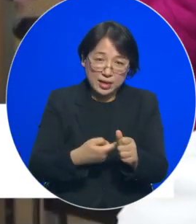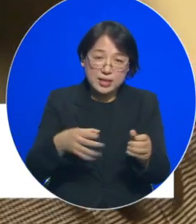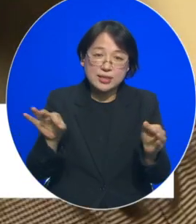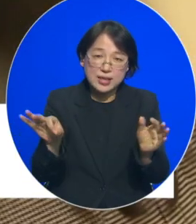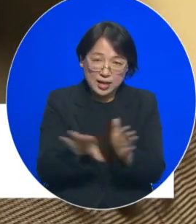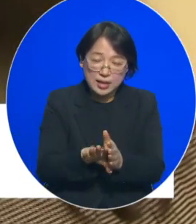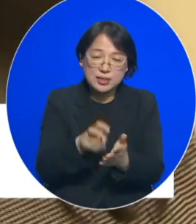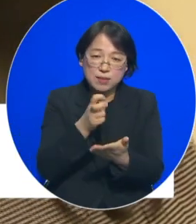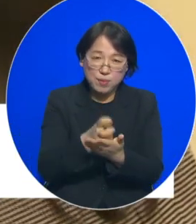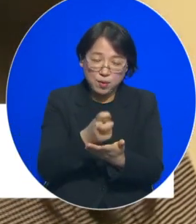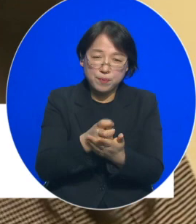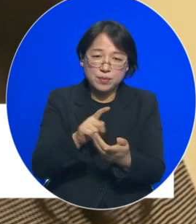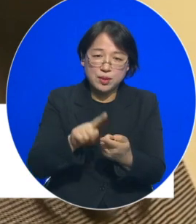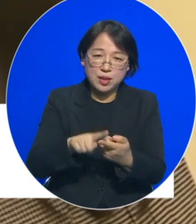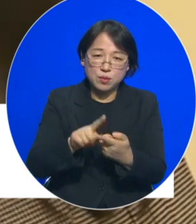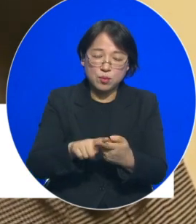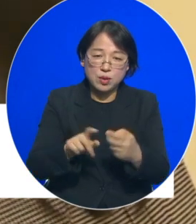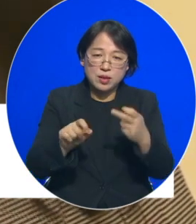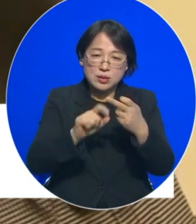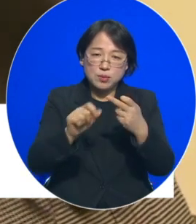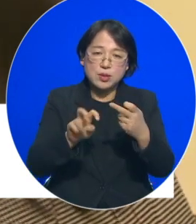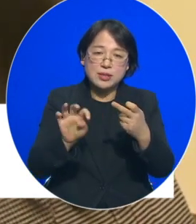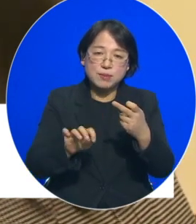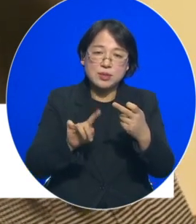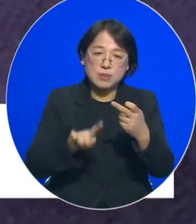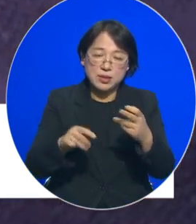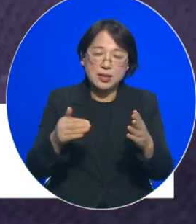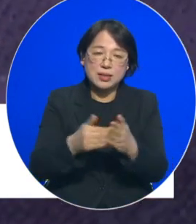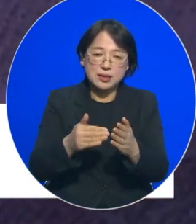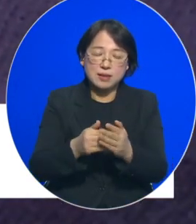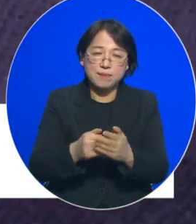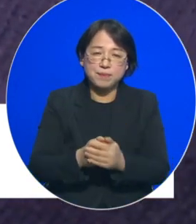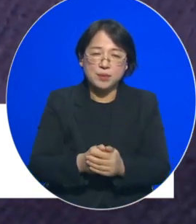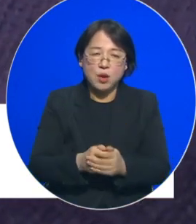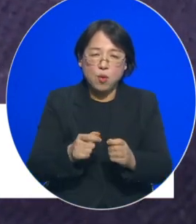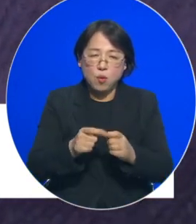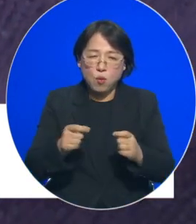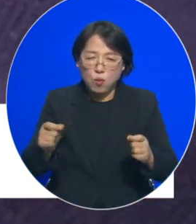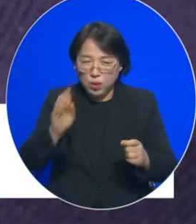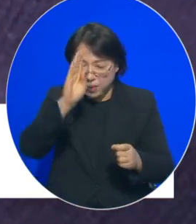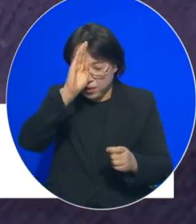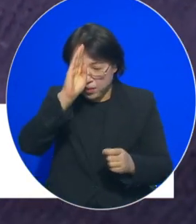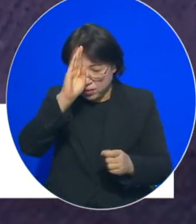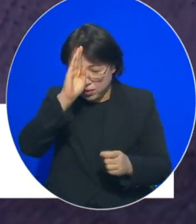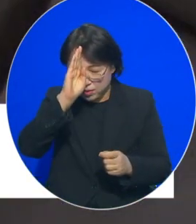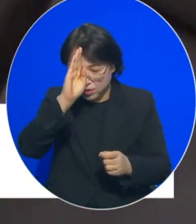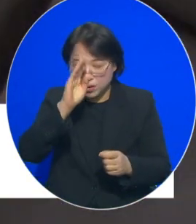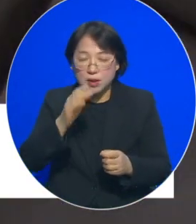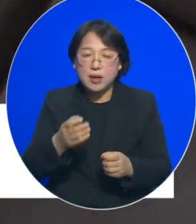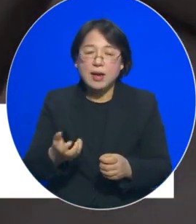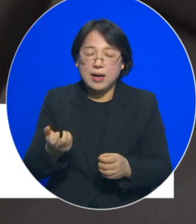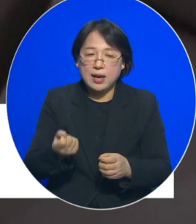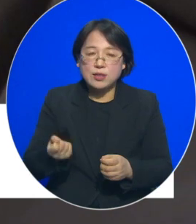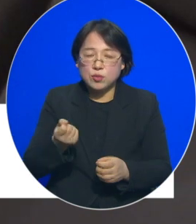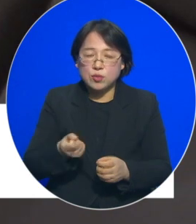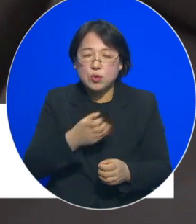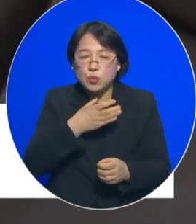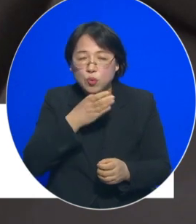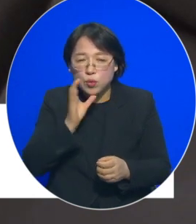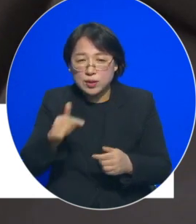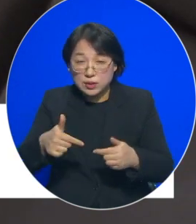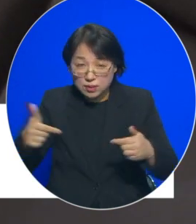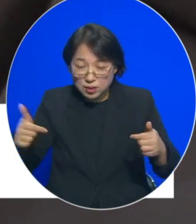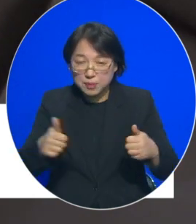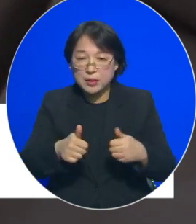이달 31일이면 종료됩니다. 전문가들은 만성질환에 시달리는 고령 인구가 빠른 속도로 늘어남에 따라